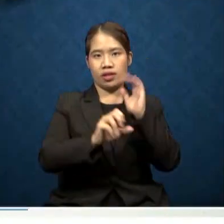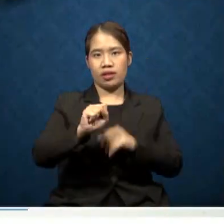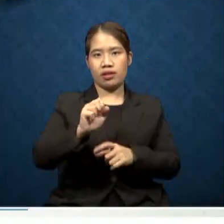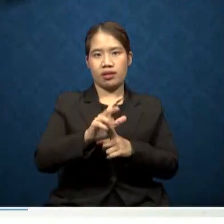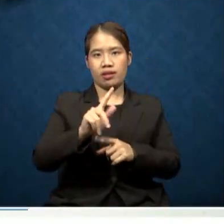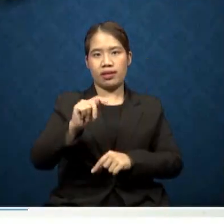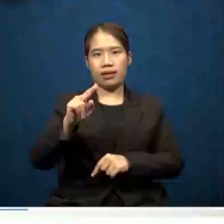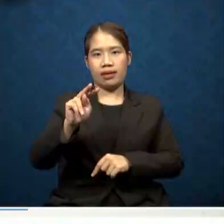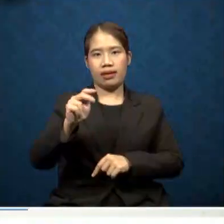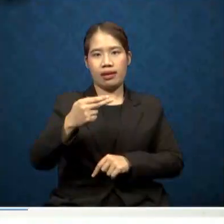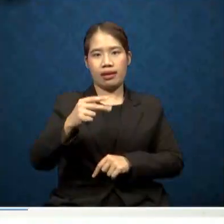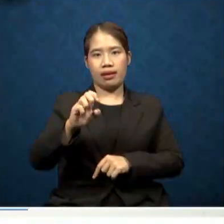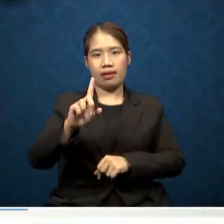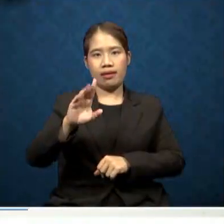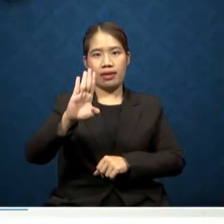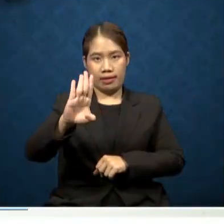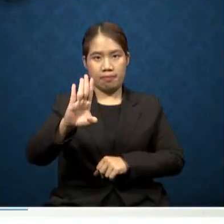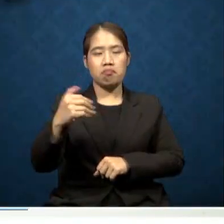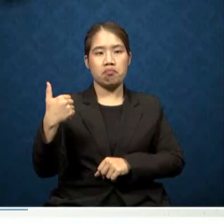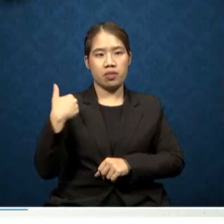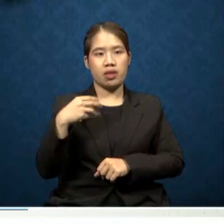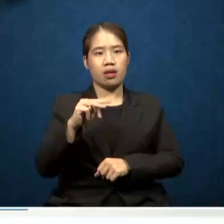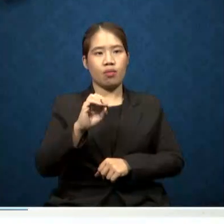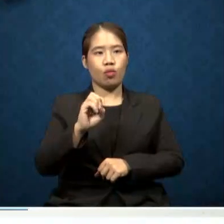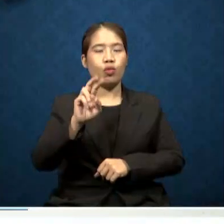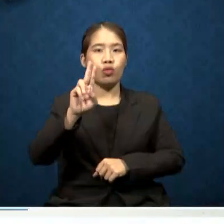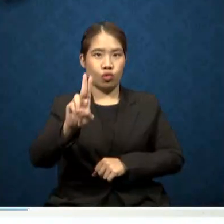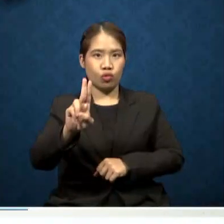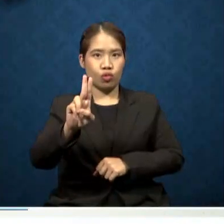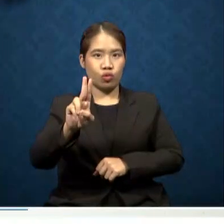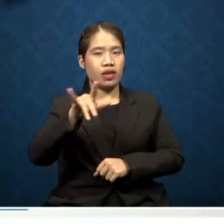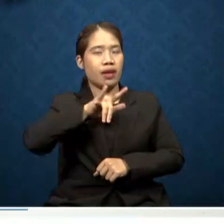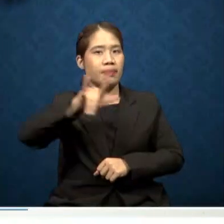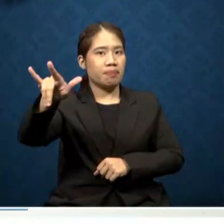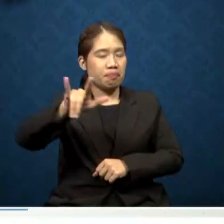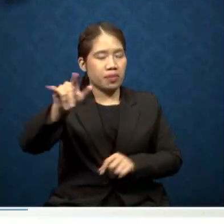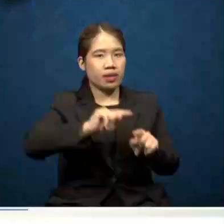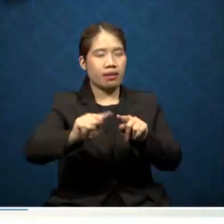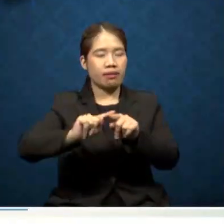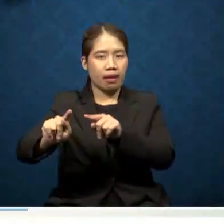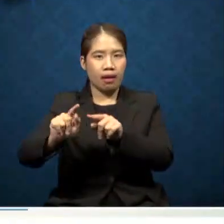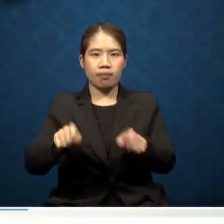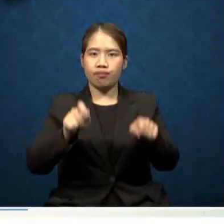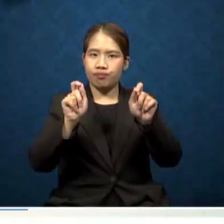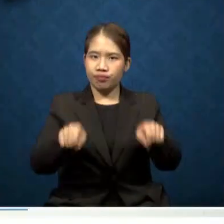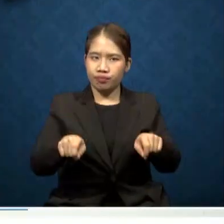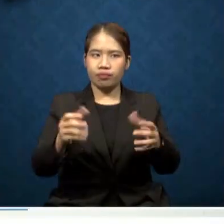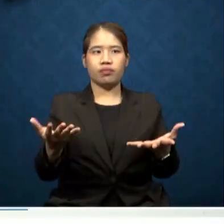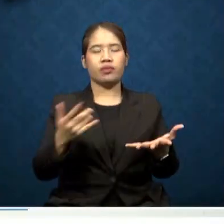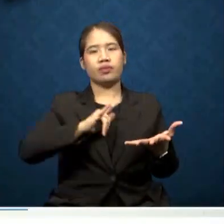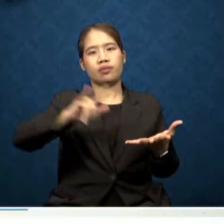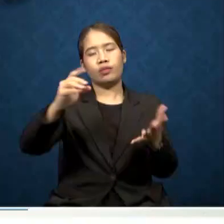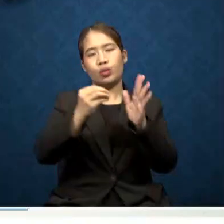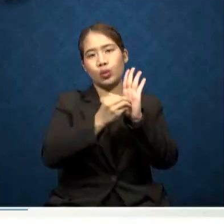สถานประกอบการเช่นเอ่อสถาบันการบินพลเมืองพลเดือนแห่งประเทศไทยการบินไทยการบินกรุงเทพฯ